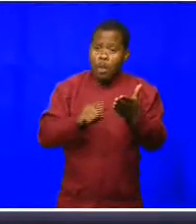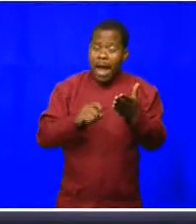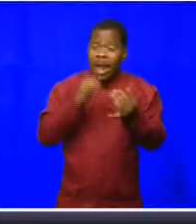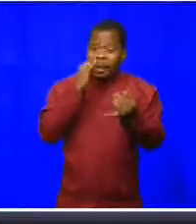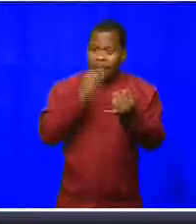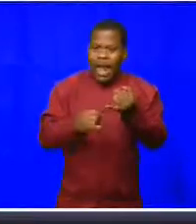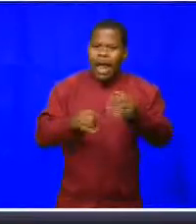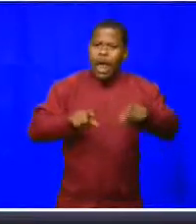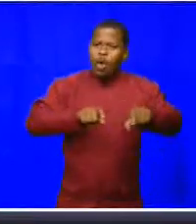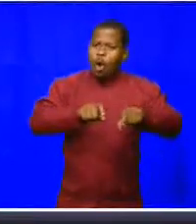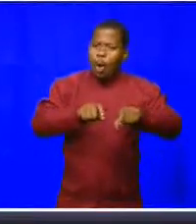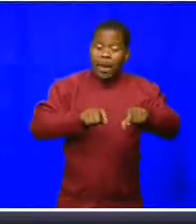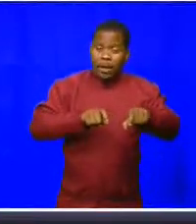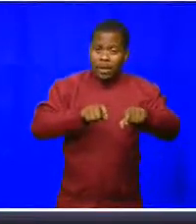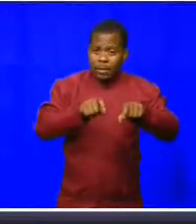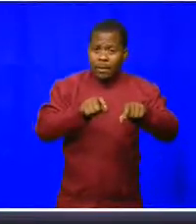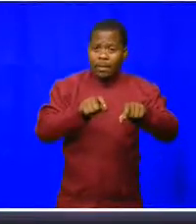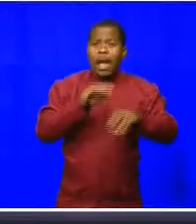akhe ukuthi